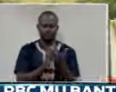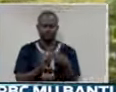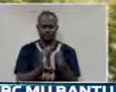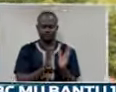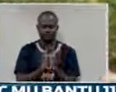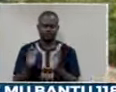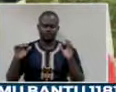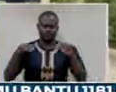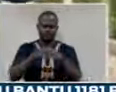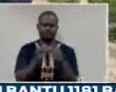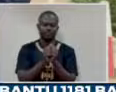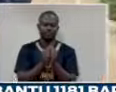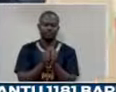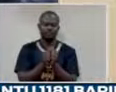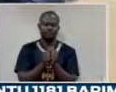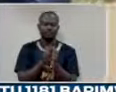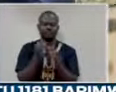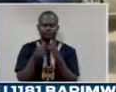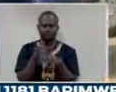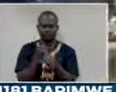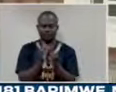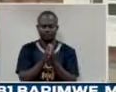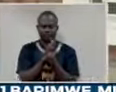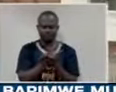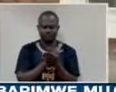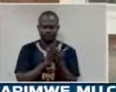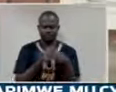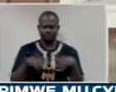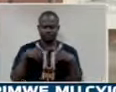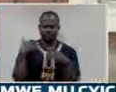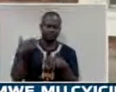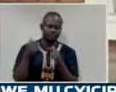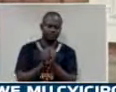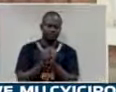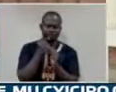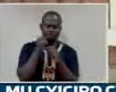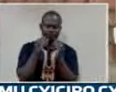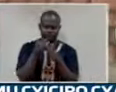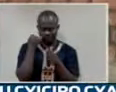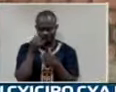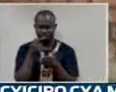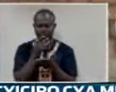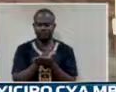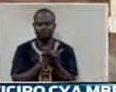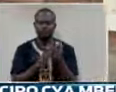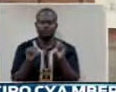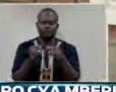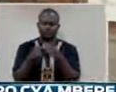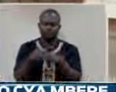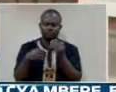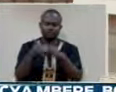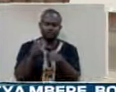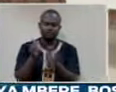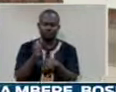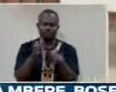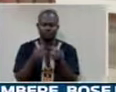bategura ibitaramo by'abahanzi, agakorana na bamwe mu bahanzi mu buzima bwa buri munsi. Avuga ko nubwo hari abahanzi bagerageza gucuruza ibihangano